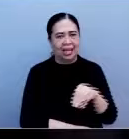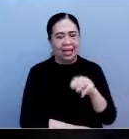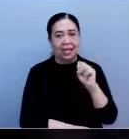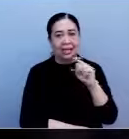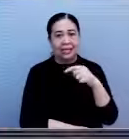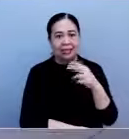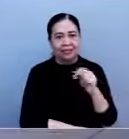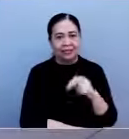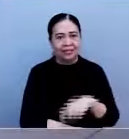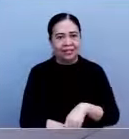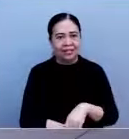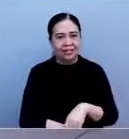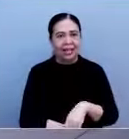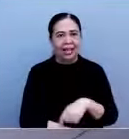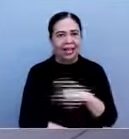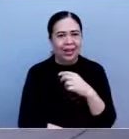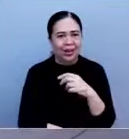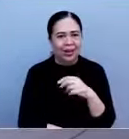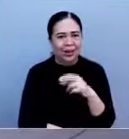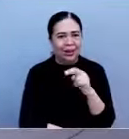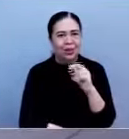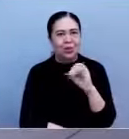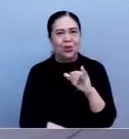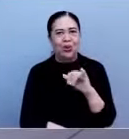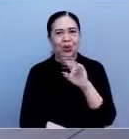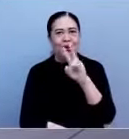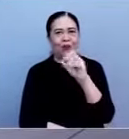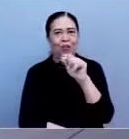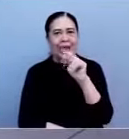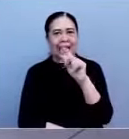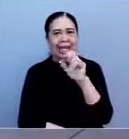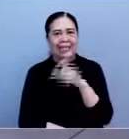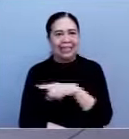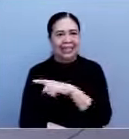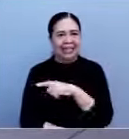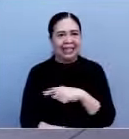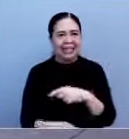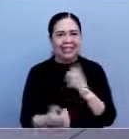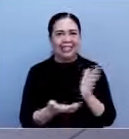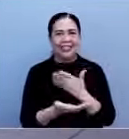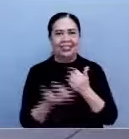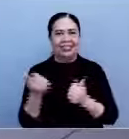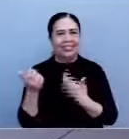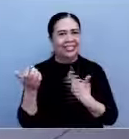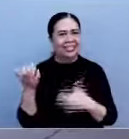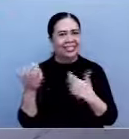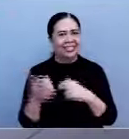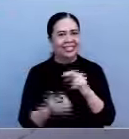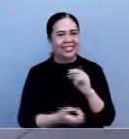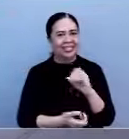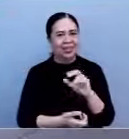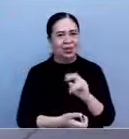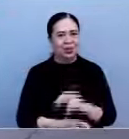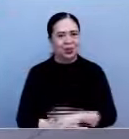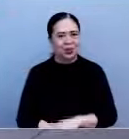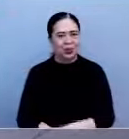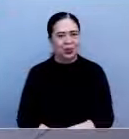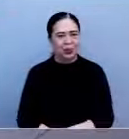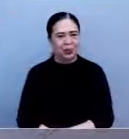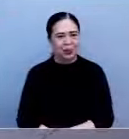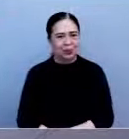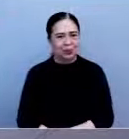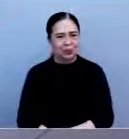Nui Volante. Ayun na. Isang pasang kalala. Si Nina talaga. Si Nina talaga. Mayroon ko